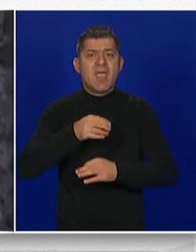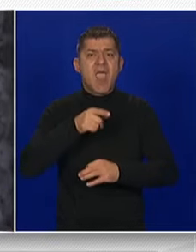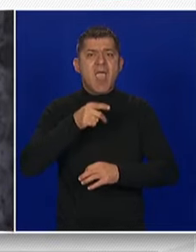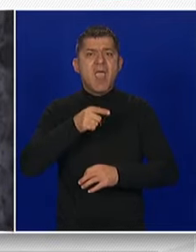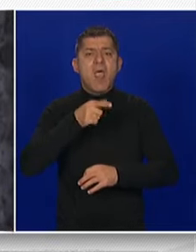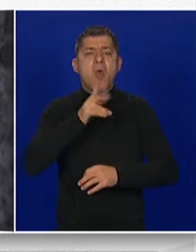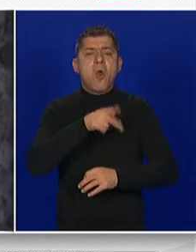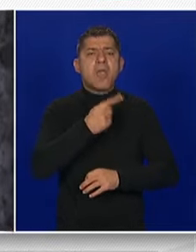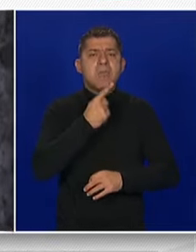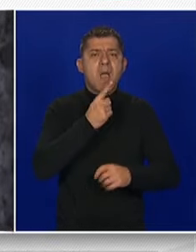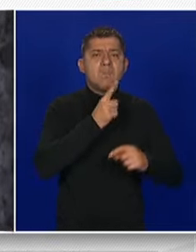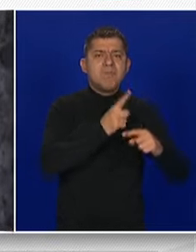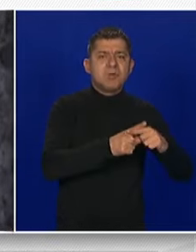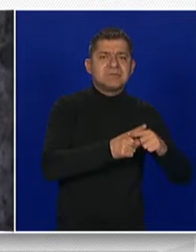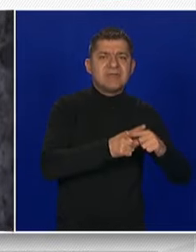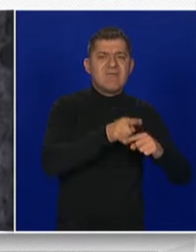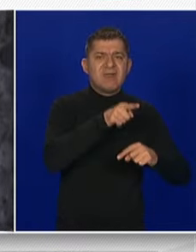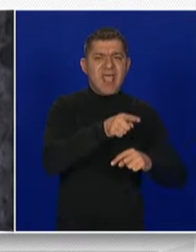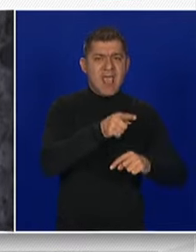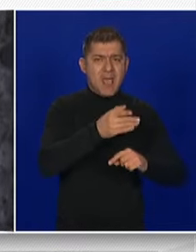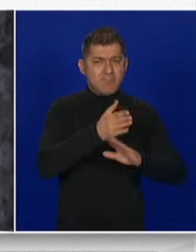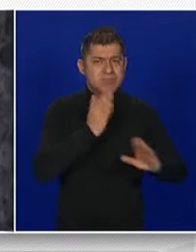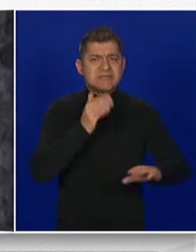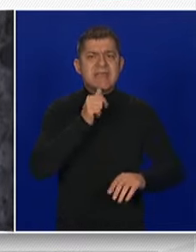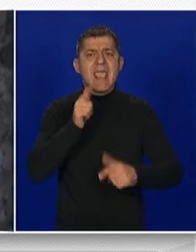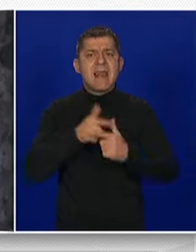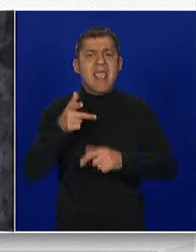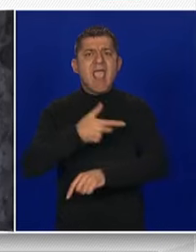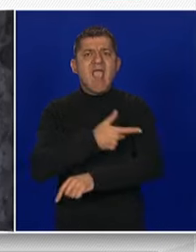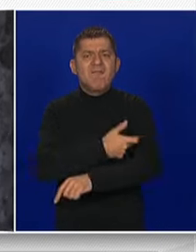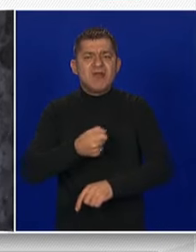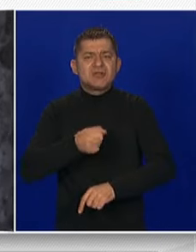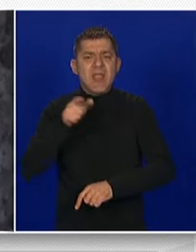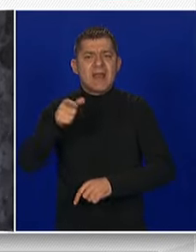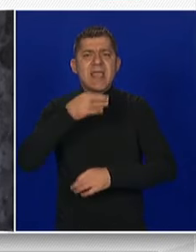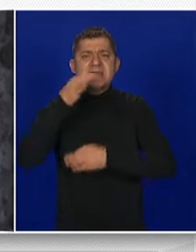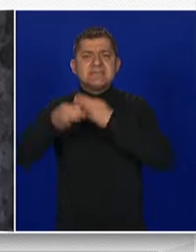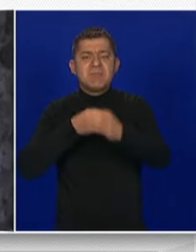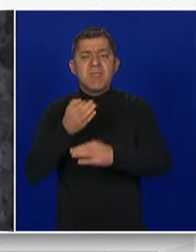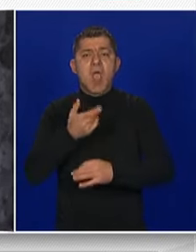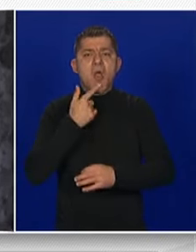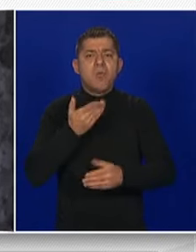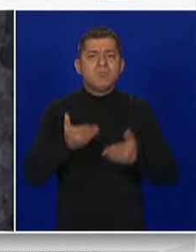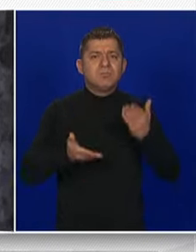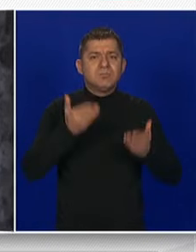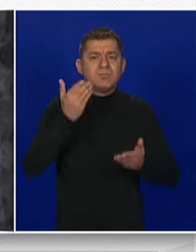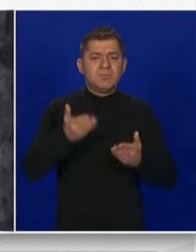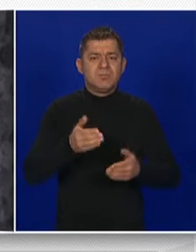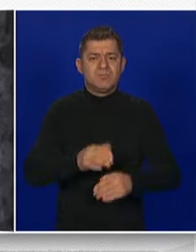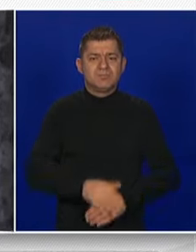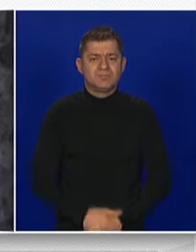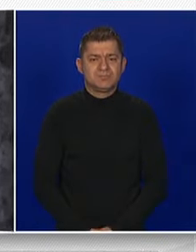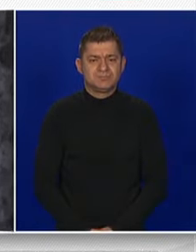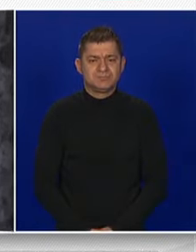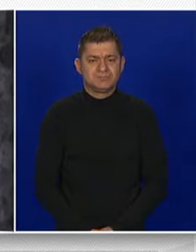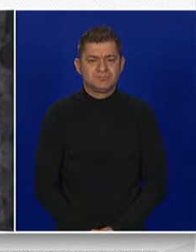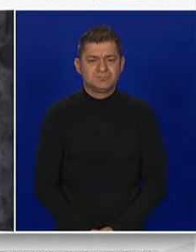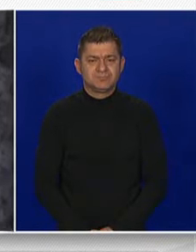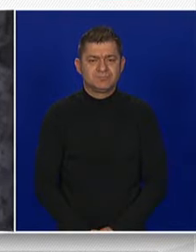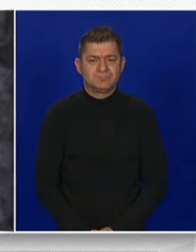u Hrvatskoj, pogotovo s obzirom na to da ih se sada provodi u sve više domova zdravlja, da se širi ta mreža kako bi se brže detektiralo zaražene?